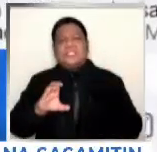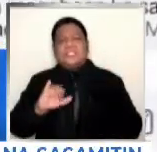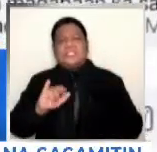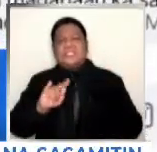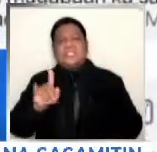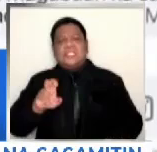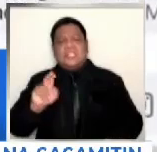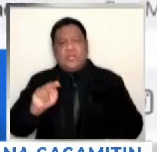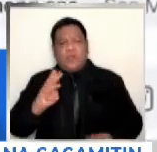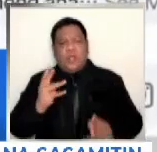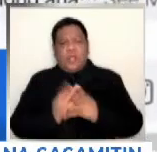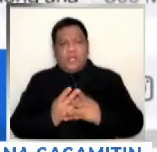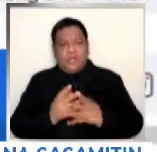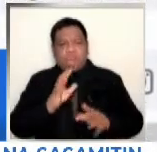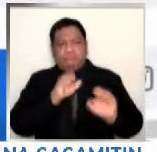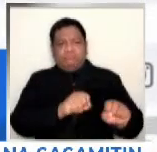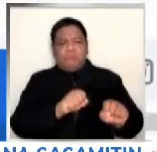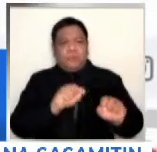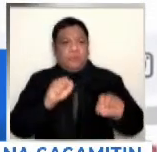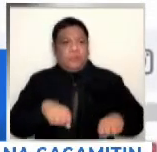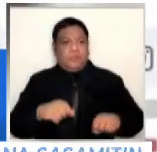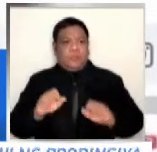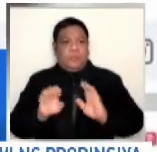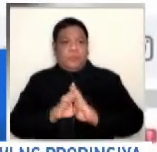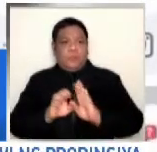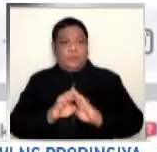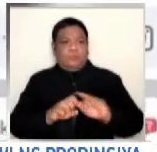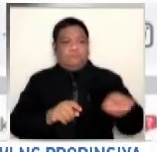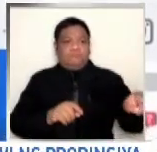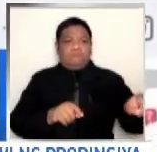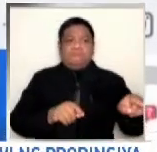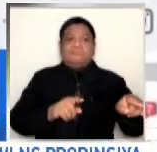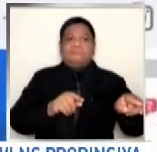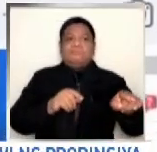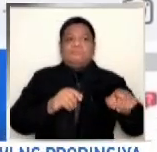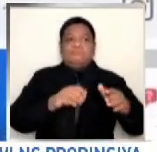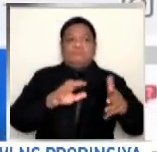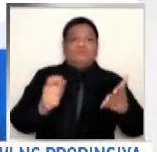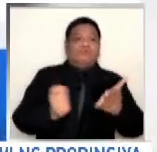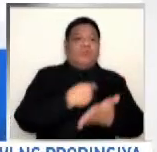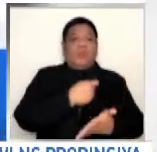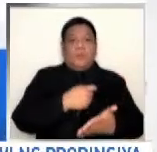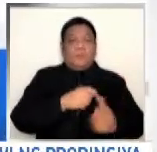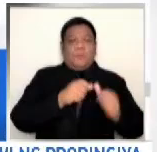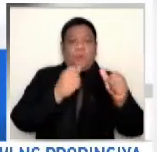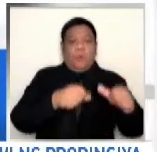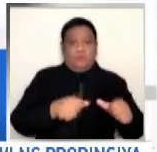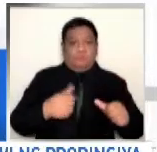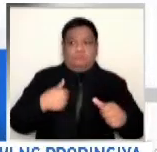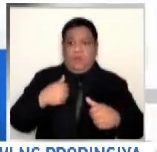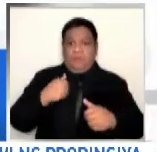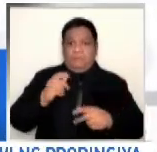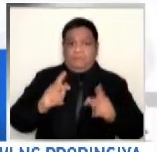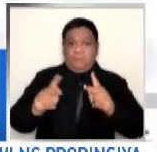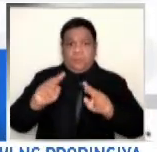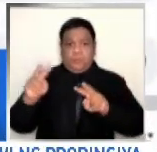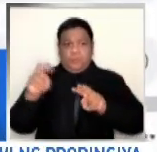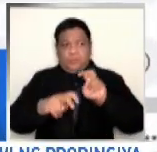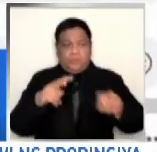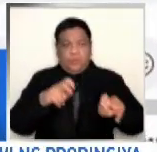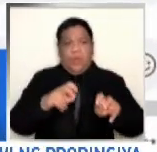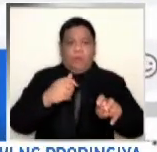post? Pwede ba niyang i-deny na ginawa niya yon? Sapat ba yung ebidensya ng mga nakakita na netizen? Sinabi nila, oy, nakita ko yung